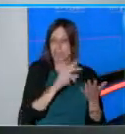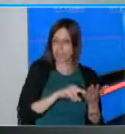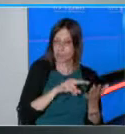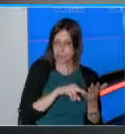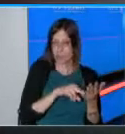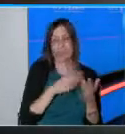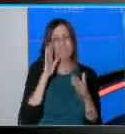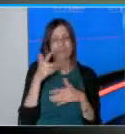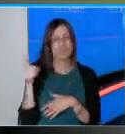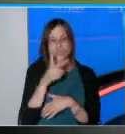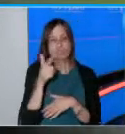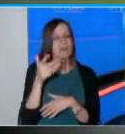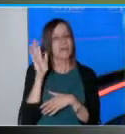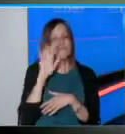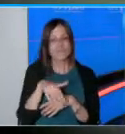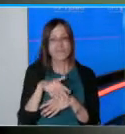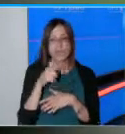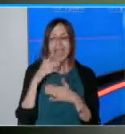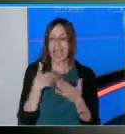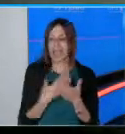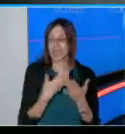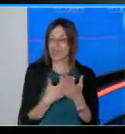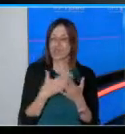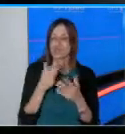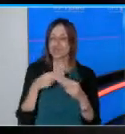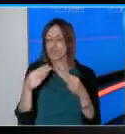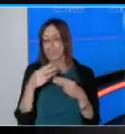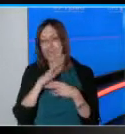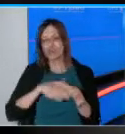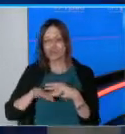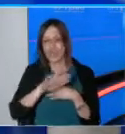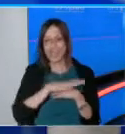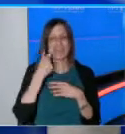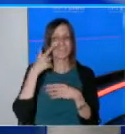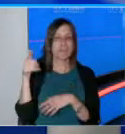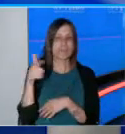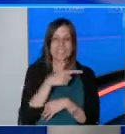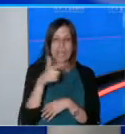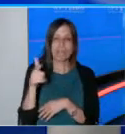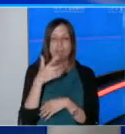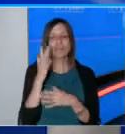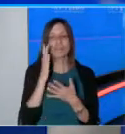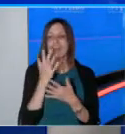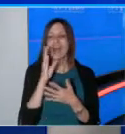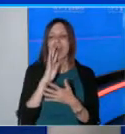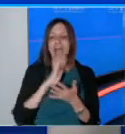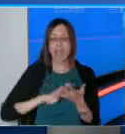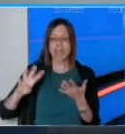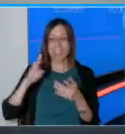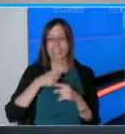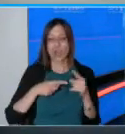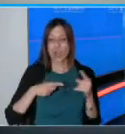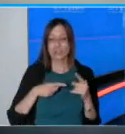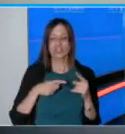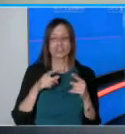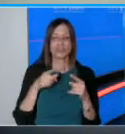מצלמות? לא רק את הצילומים, כי כן, למרות העדות של השכונה והשכנים ואת המצלמות, ובמשך 4.5 חודשים האלה אני